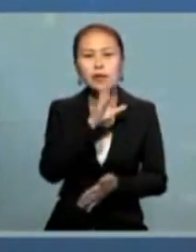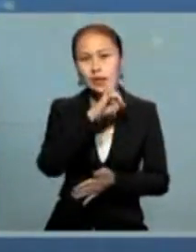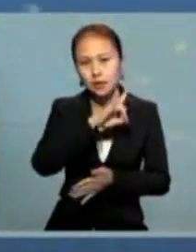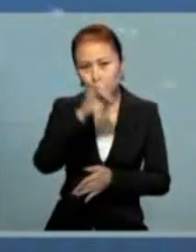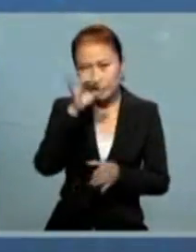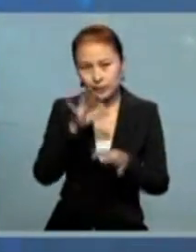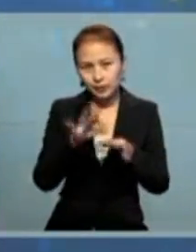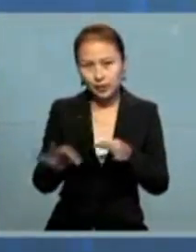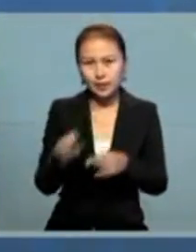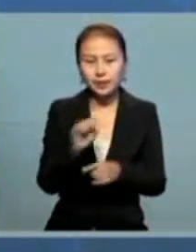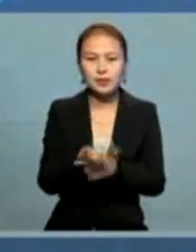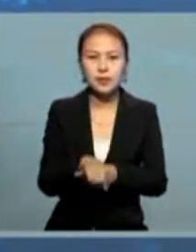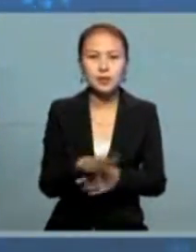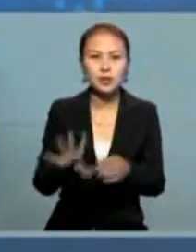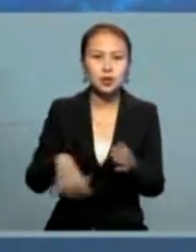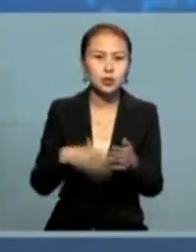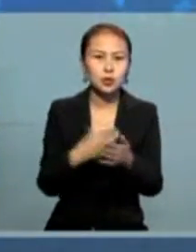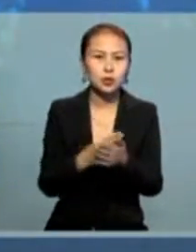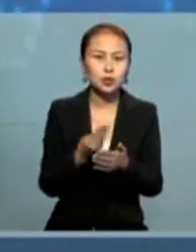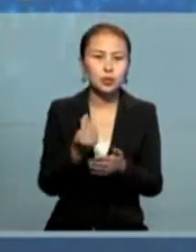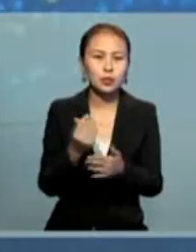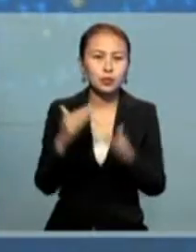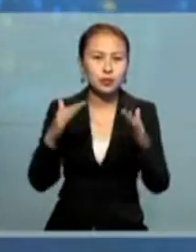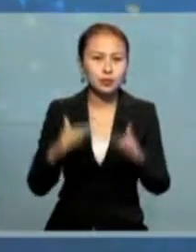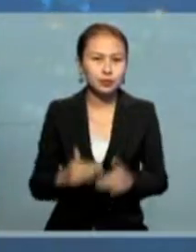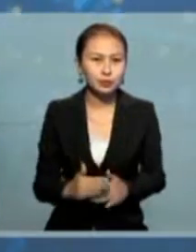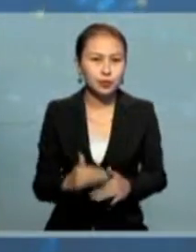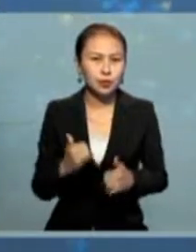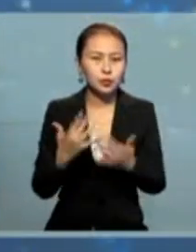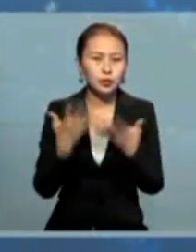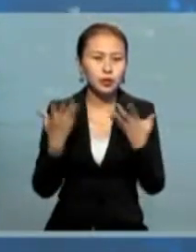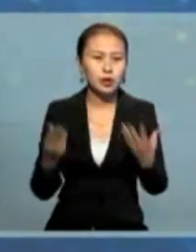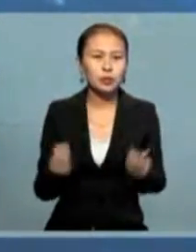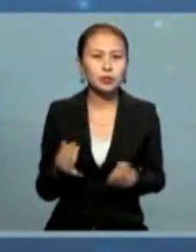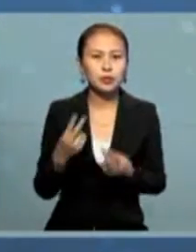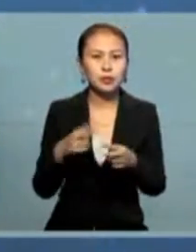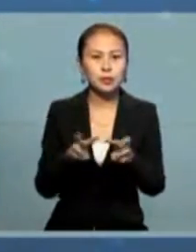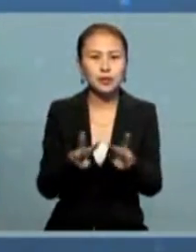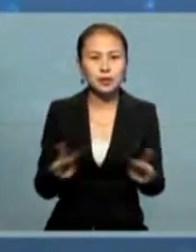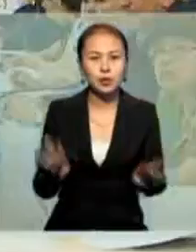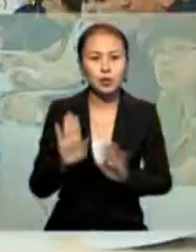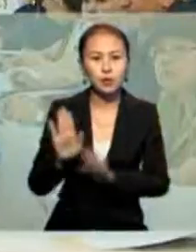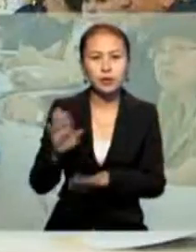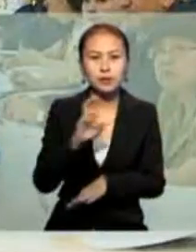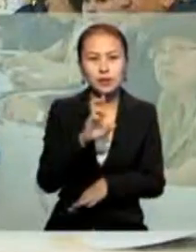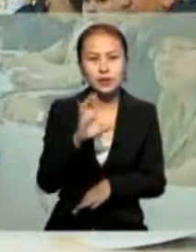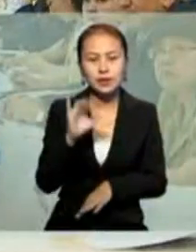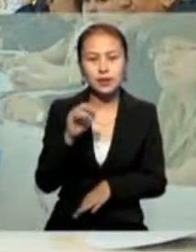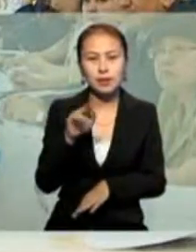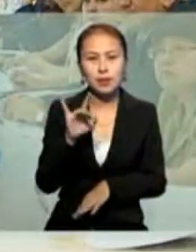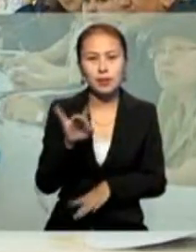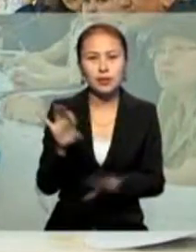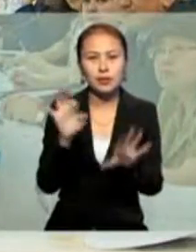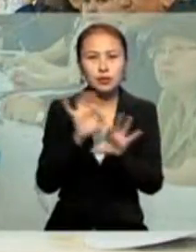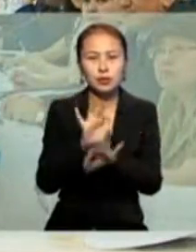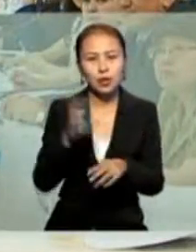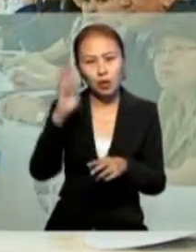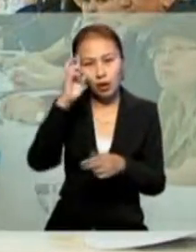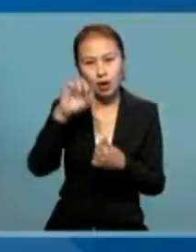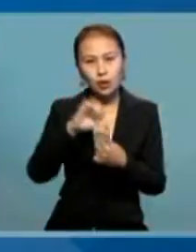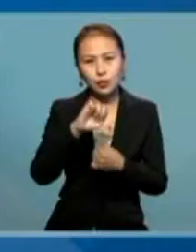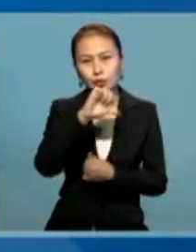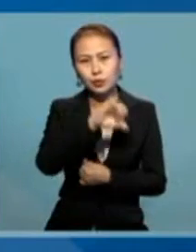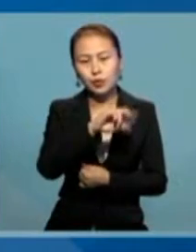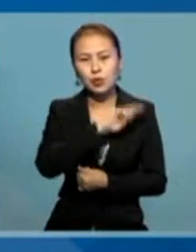Қазақстан облысында мемлекеттік тапсырысты қаржыландыру өте төмен деңгейде. Бұл туралы бүгін премьер-министрдің орынбасары Бердібек Сапарбаев үкіметтік